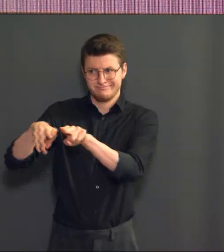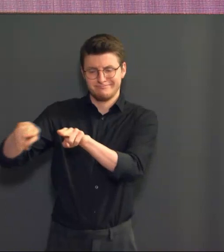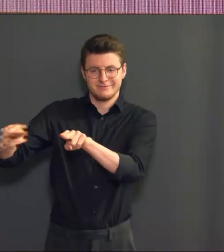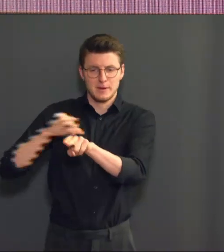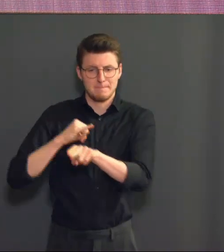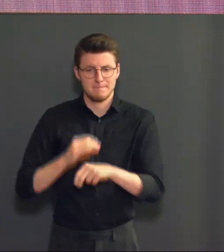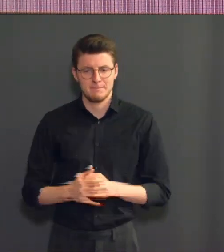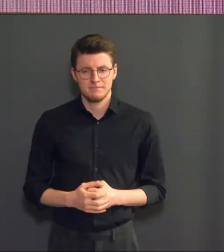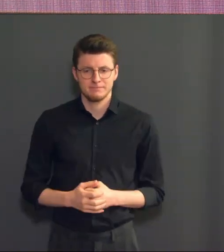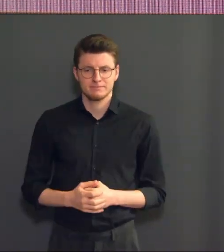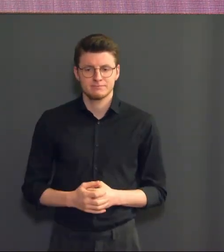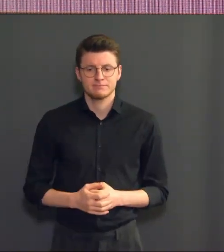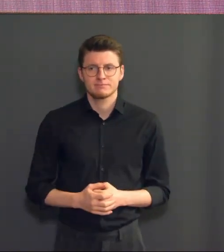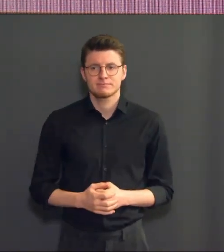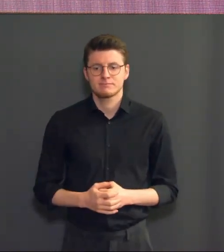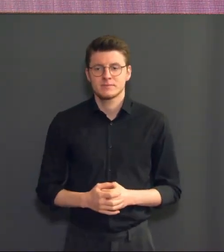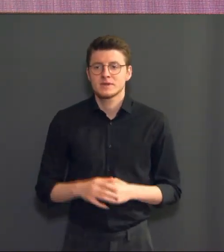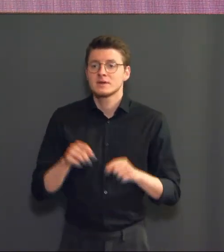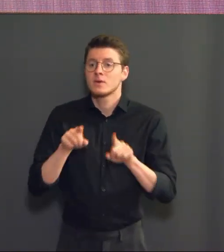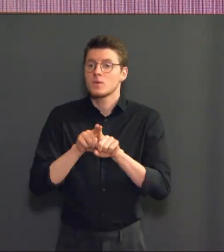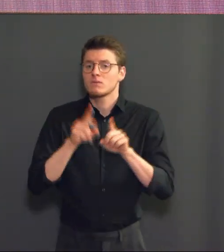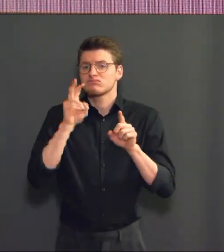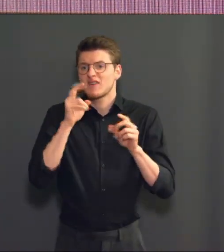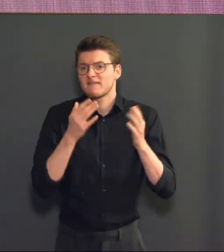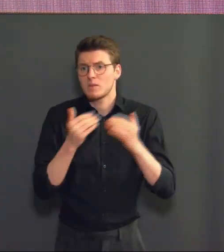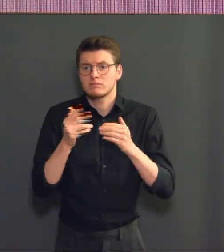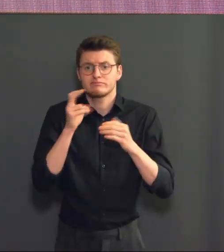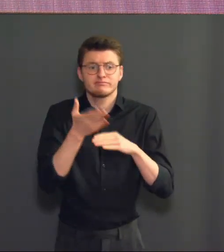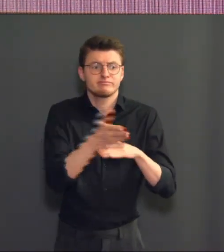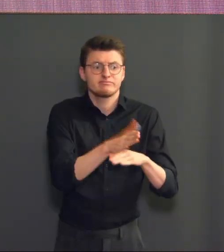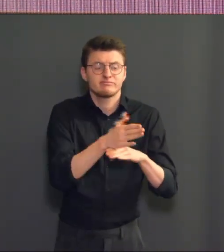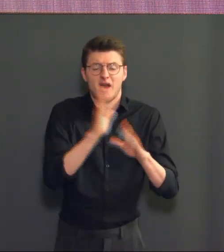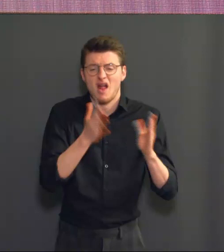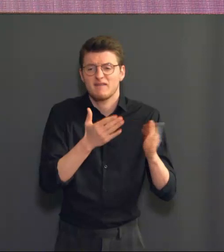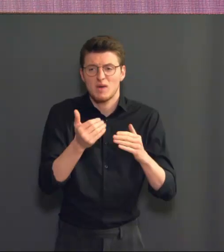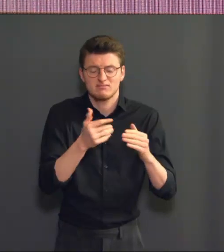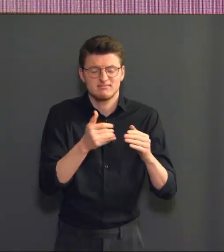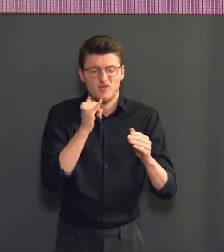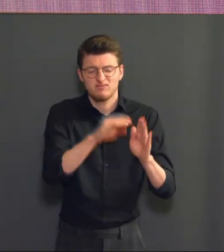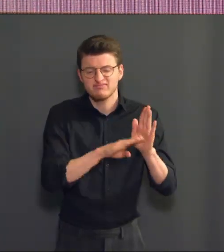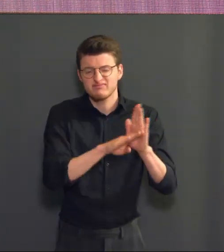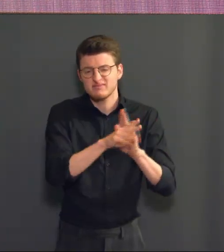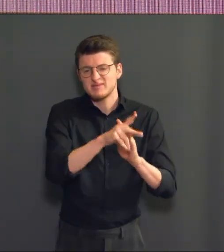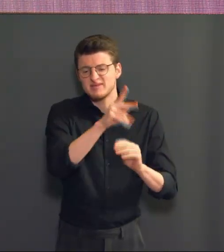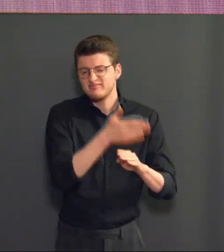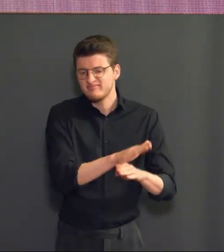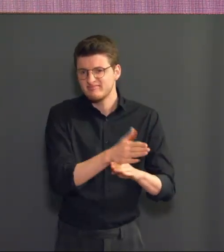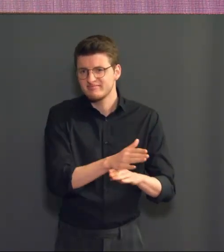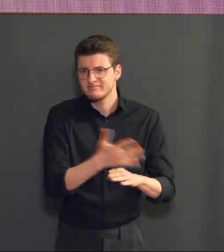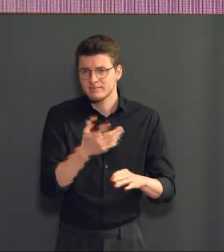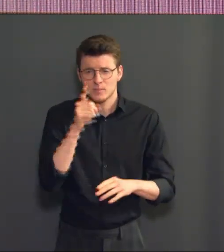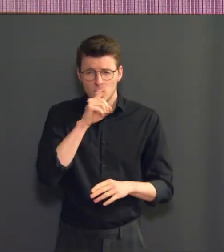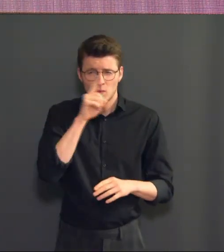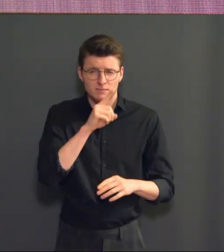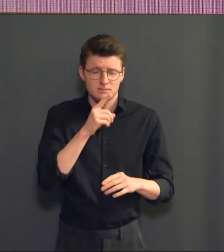Zoals verwacht stijgen de sterftecijfers nog door, maar we hopen hier ook een stabilisatie te mogen zien in